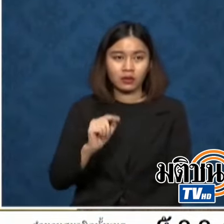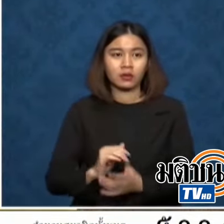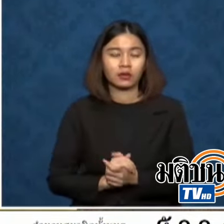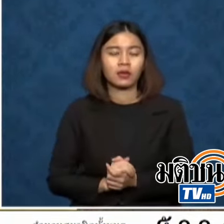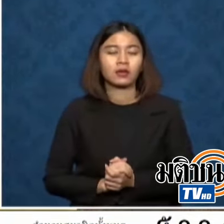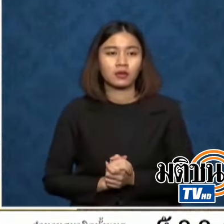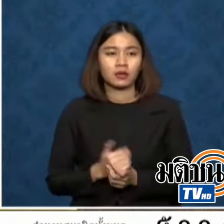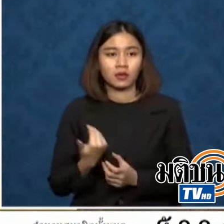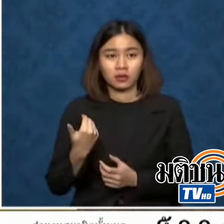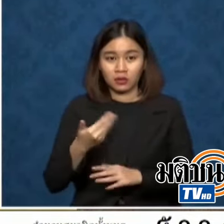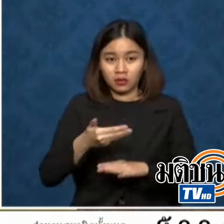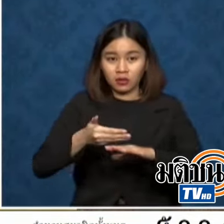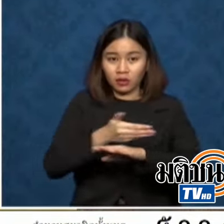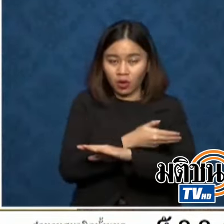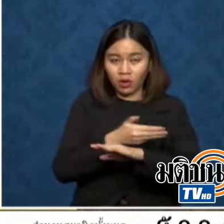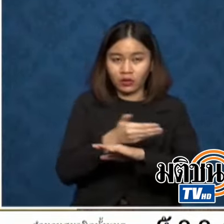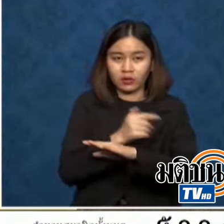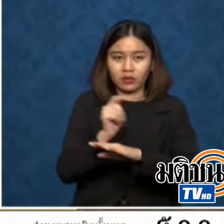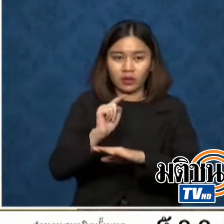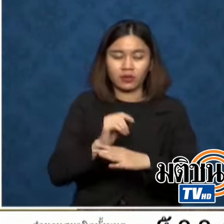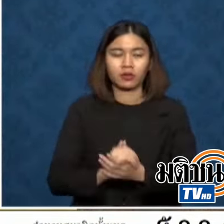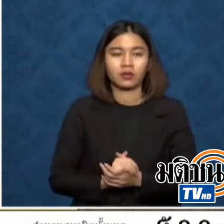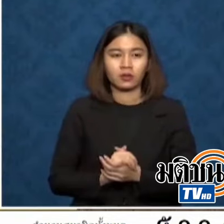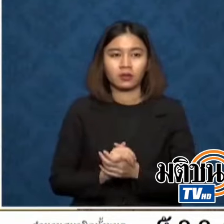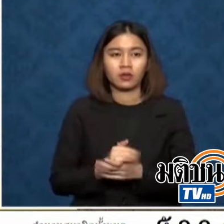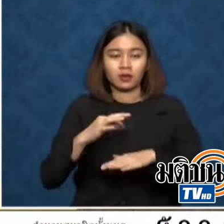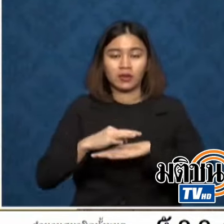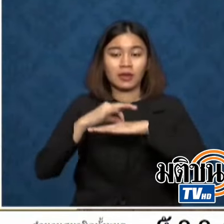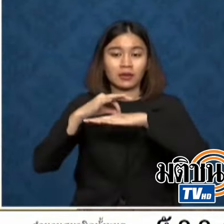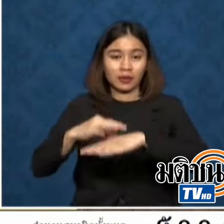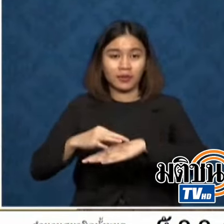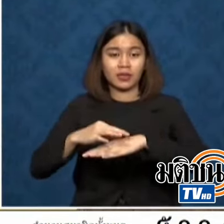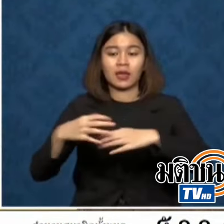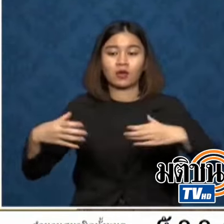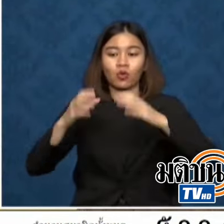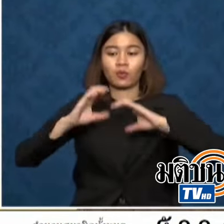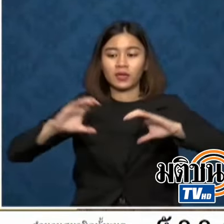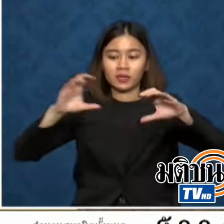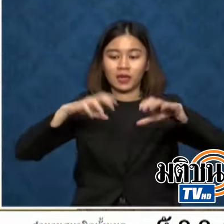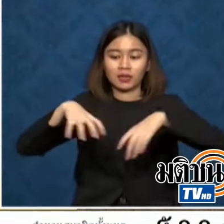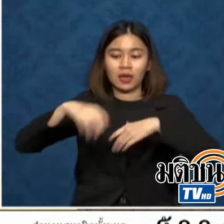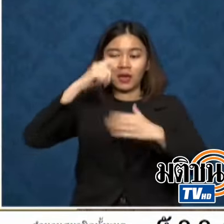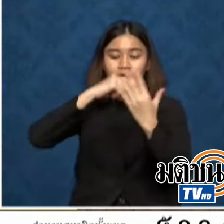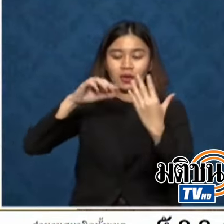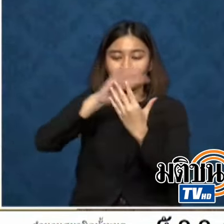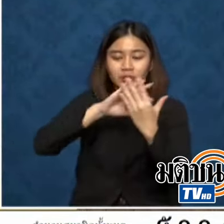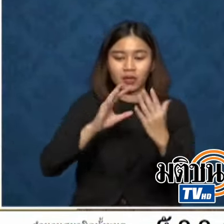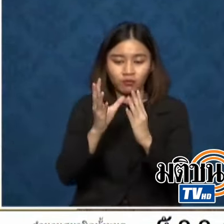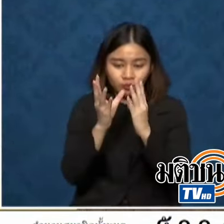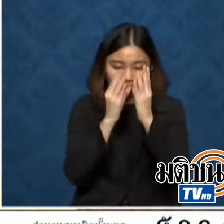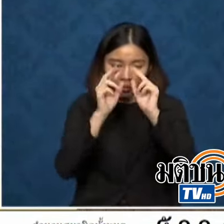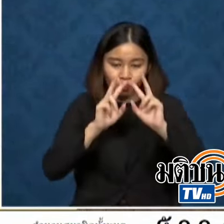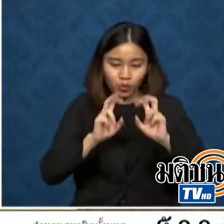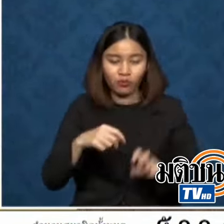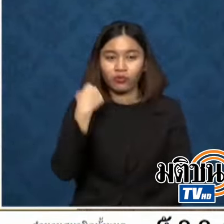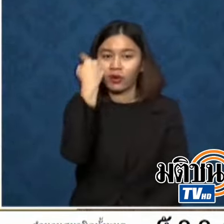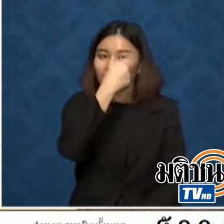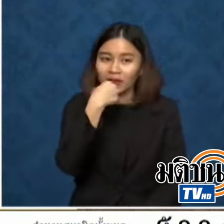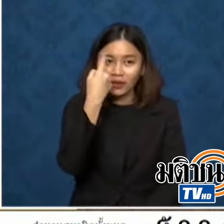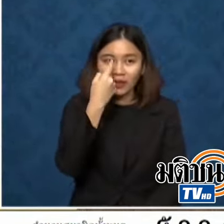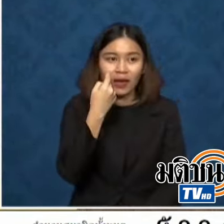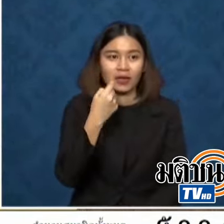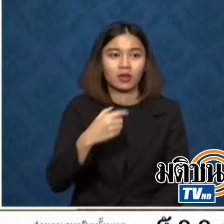จริงอยู่ครับมันก่อนที่ท่านจะเข้ามาบริหารราชการแผ่นดินแต่ถ้าลองไปศึกษาดูว่าใครนะที่